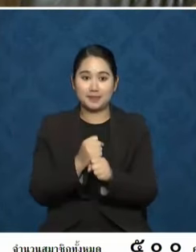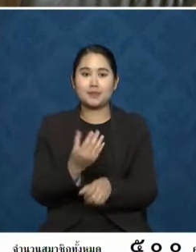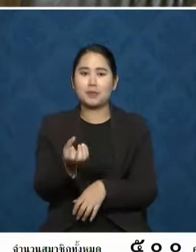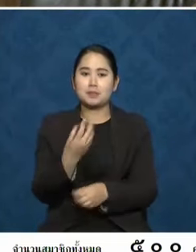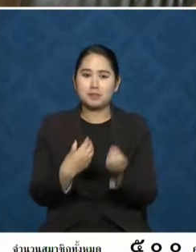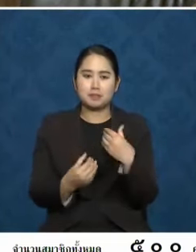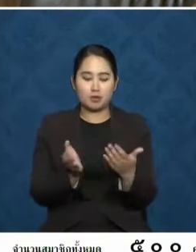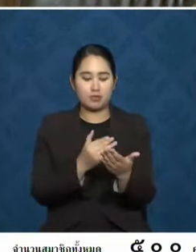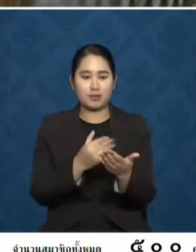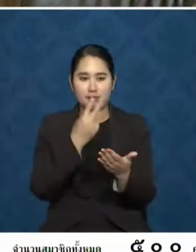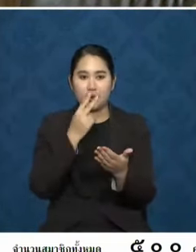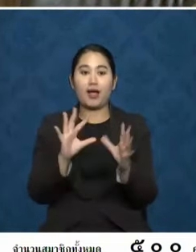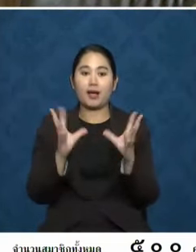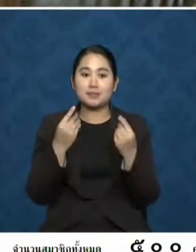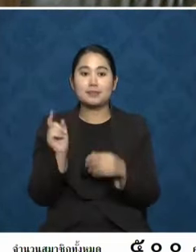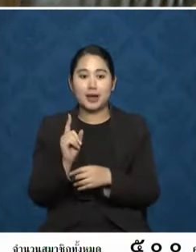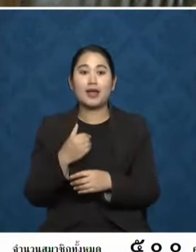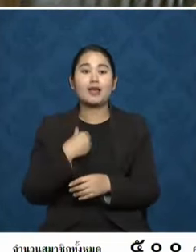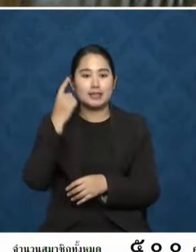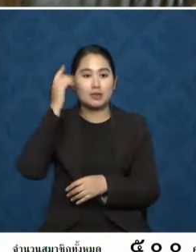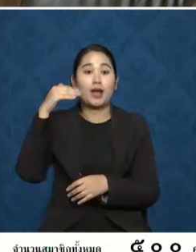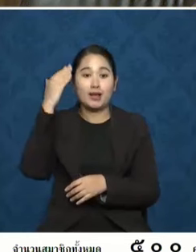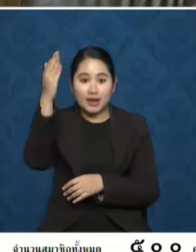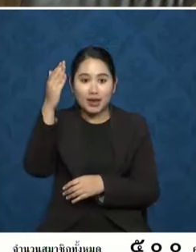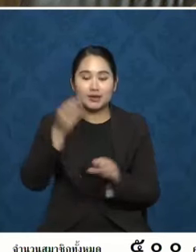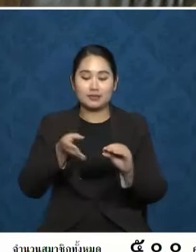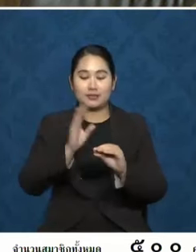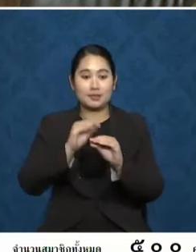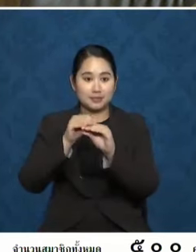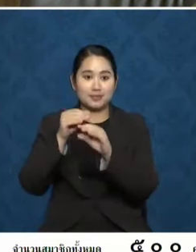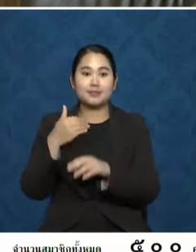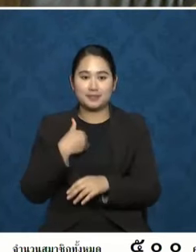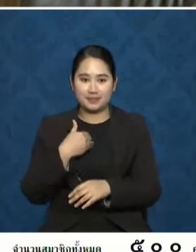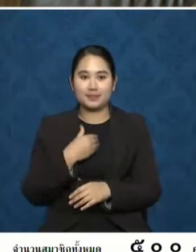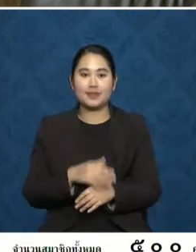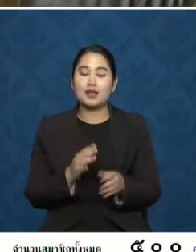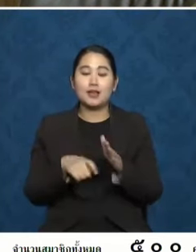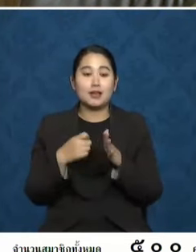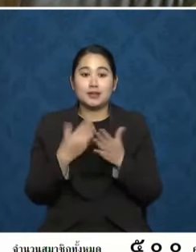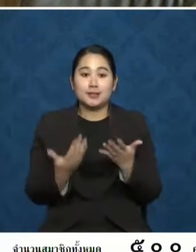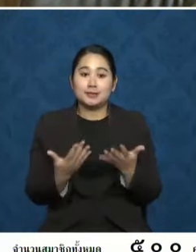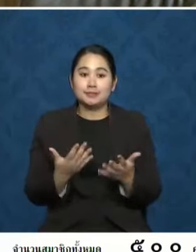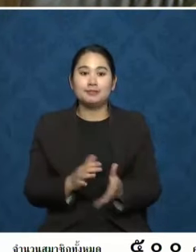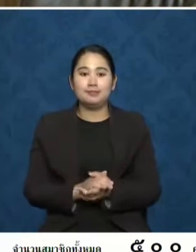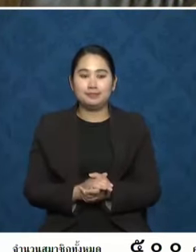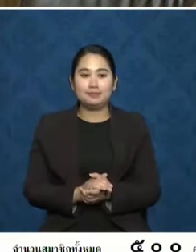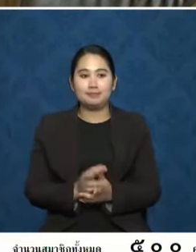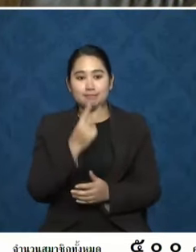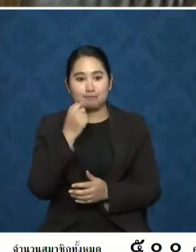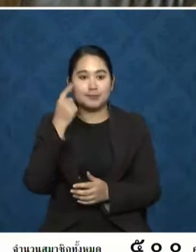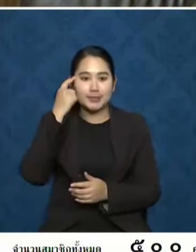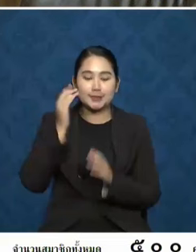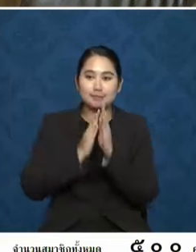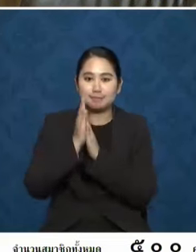บอก รายงานหายไปรอบหน้าก้จะมีเพิ่มมากขึ้น โดยเหตุ hiçพ gigabytesหาแงจูงใจ